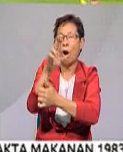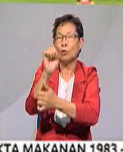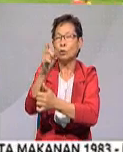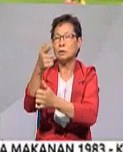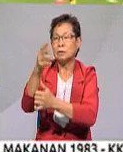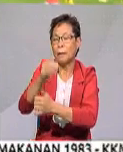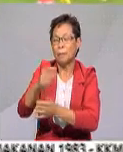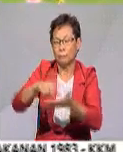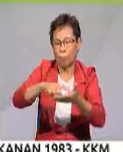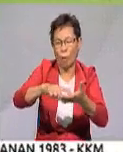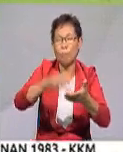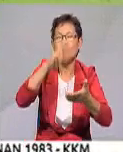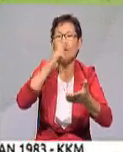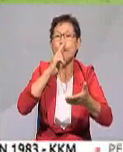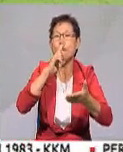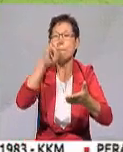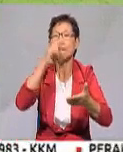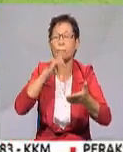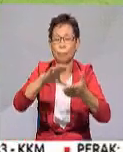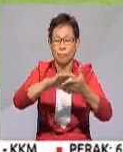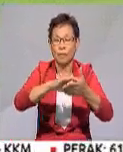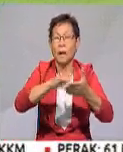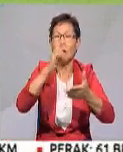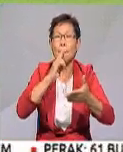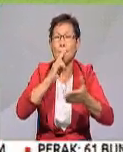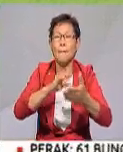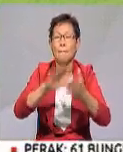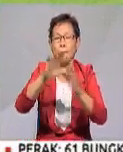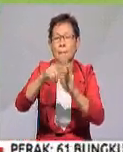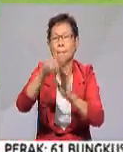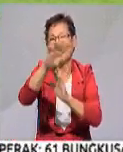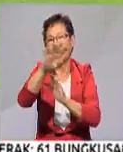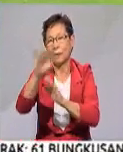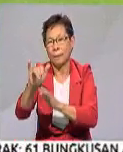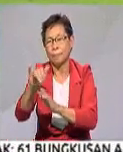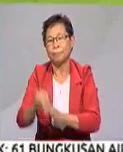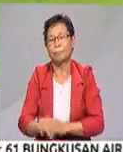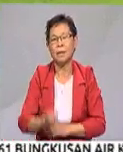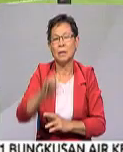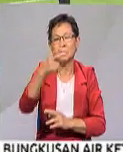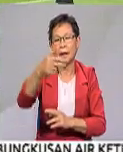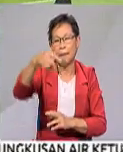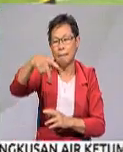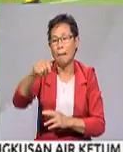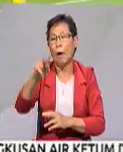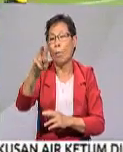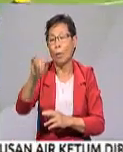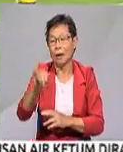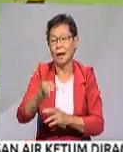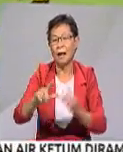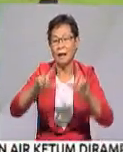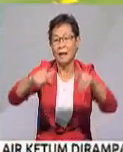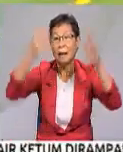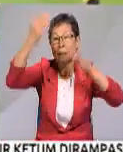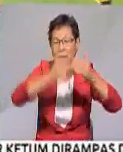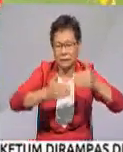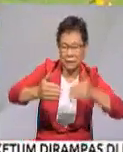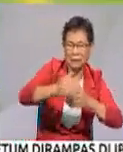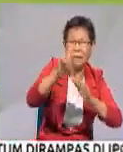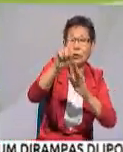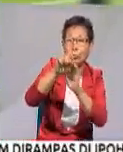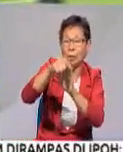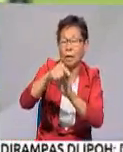Yatimov dilayang kad merah minit ke-46. Safawi yang dimasukkan pada minit ke-62 nyaris meletakkan Malaysia di depan seminit